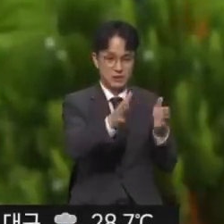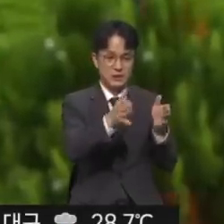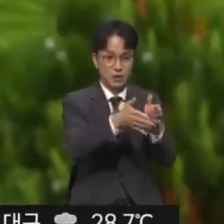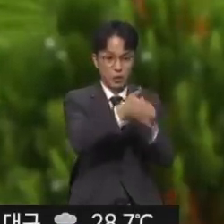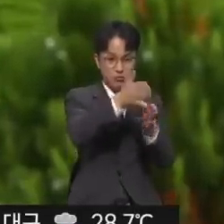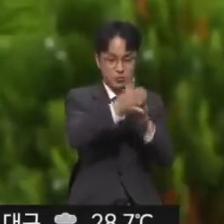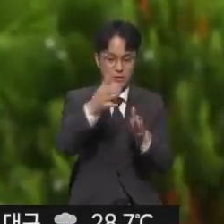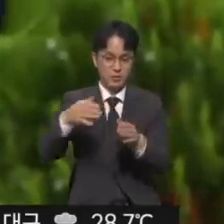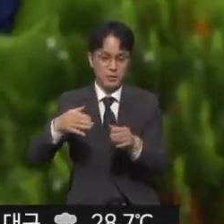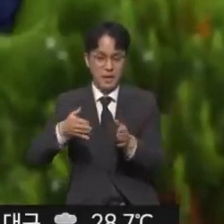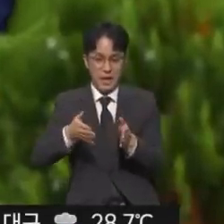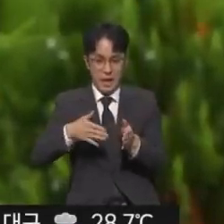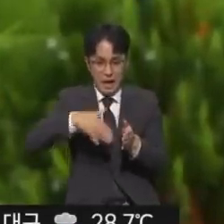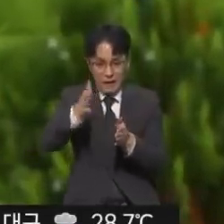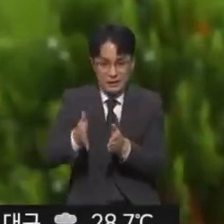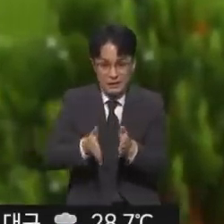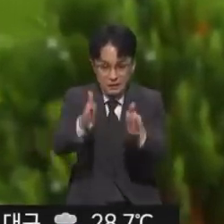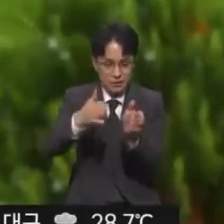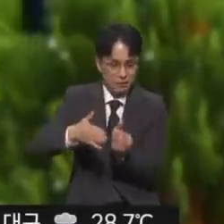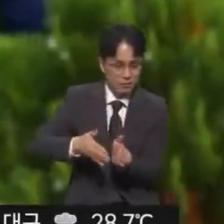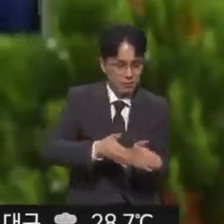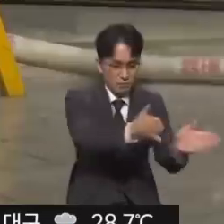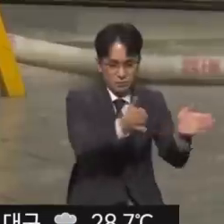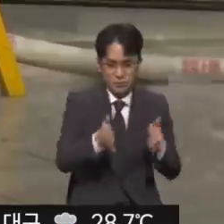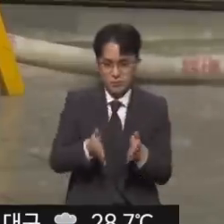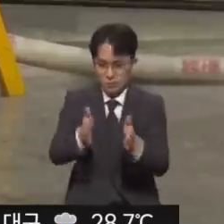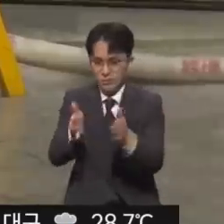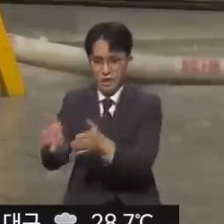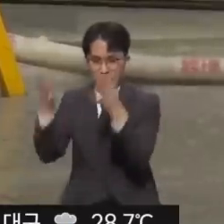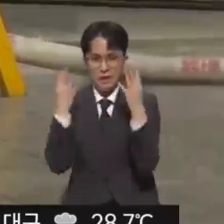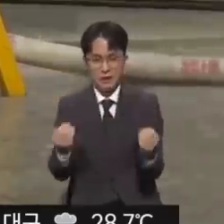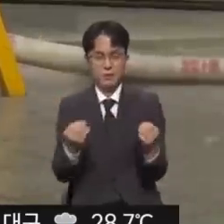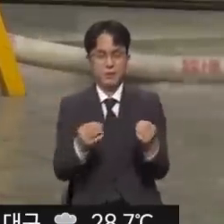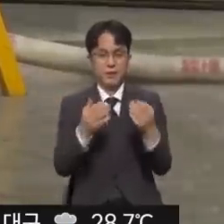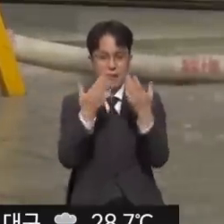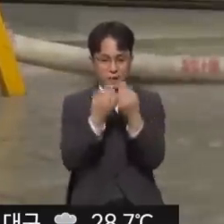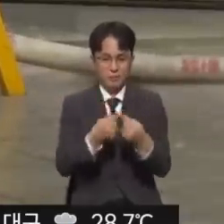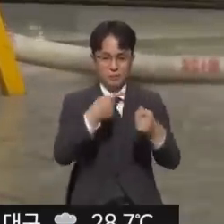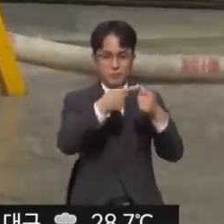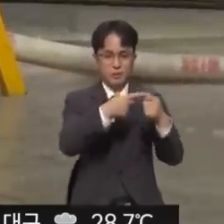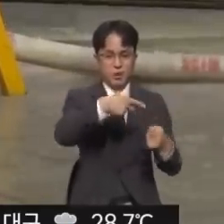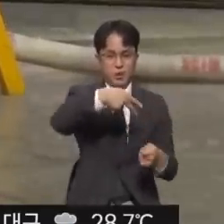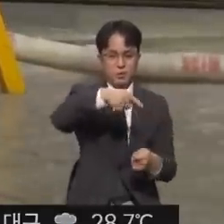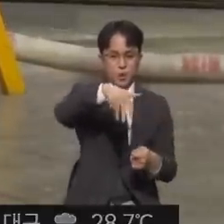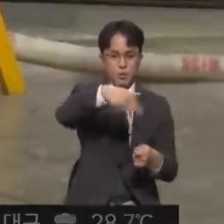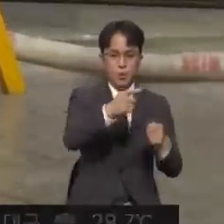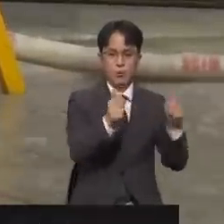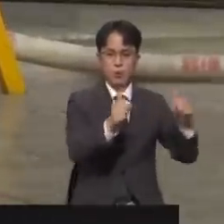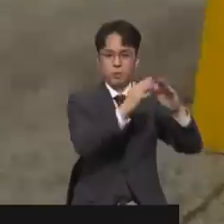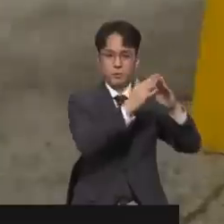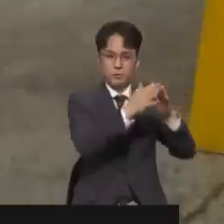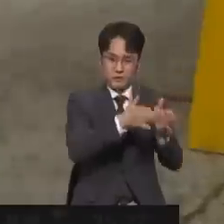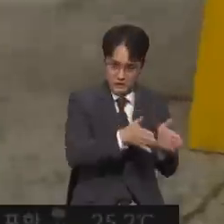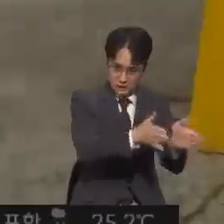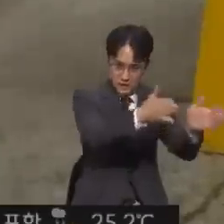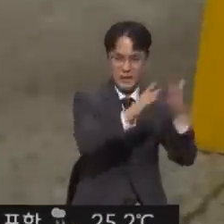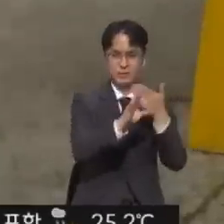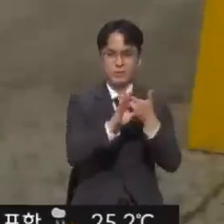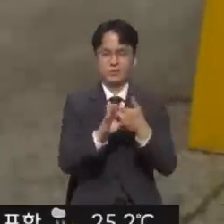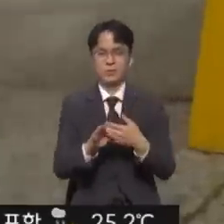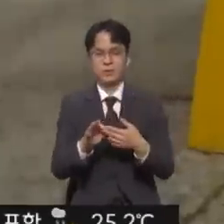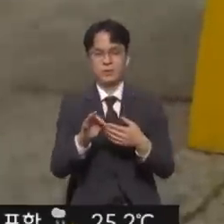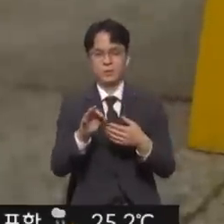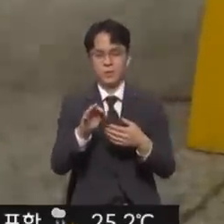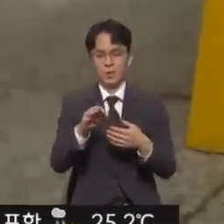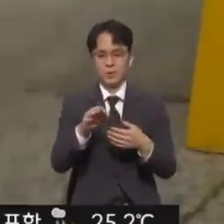다시 언덕을 넘어서 반포대교 로 가는 길 거기도 고가도로가 있습니다 여기도 절대 물에 잠길 수가 없는 구역입니다 해서 영상까지 가는 길이